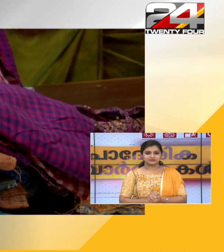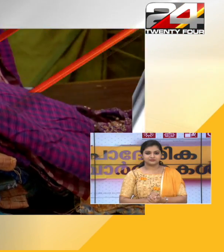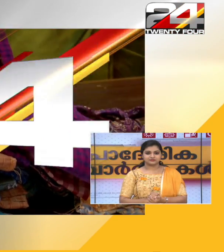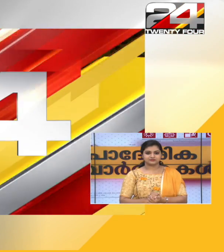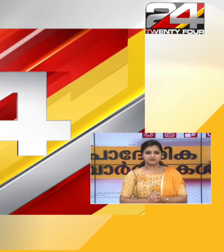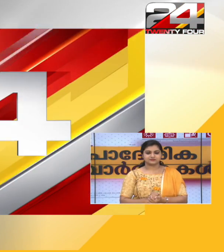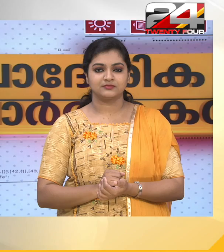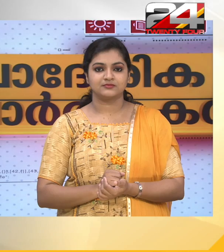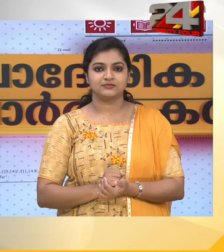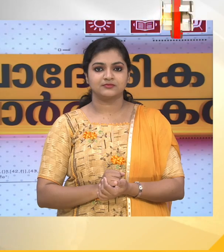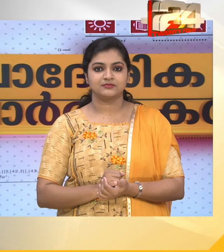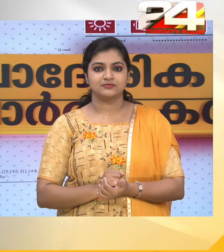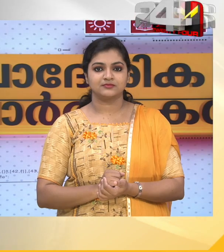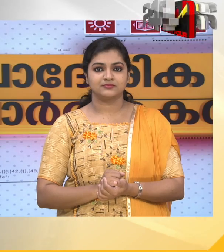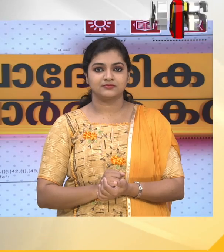കാസർഗോഡ്.